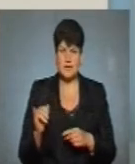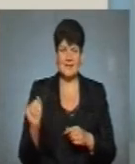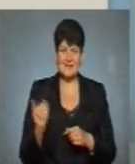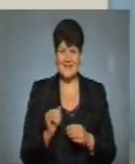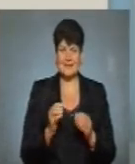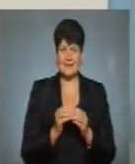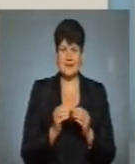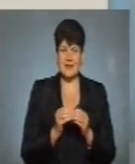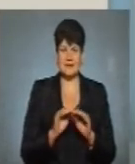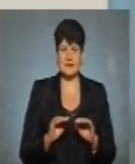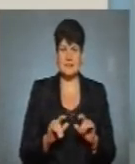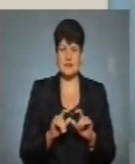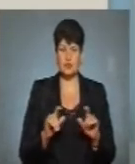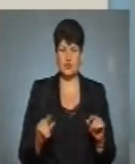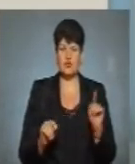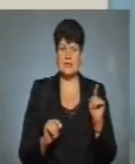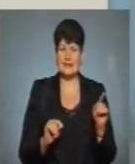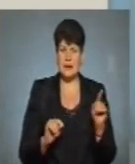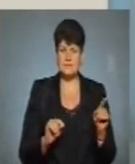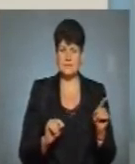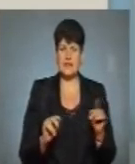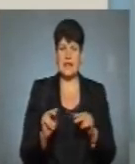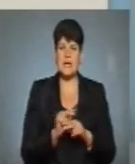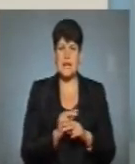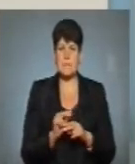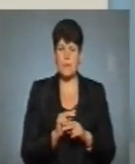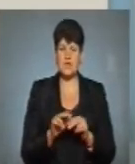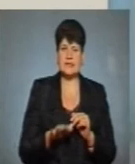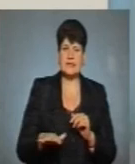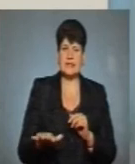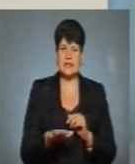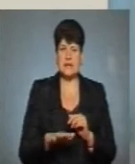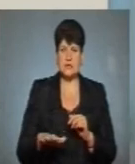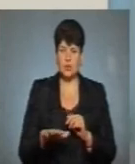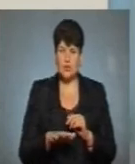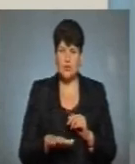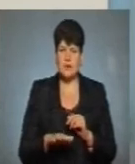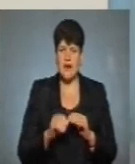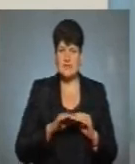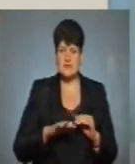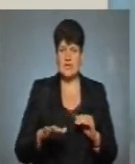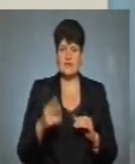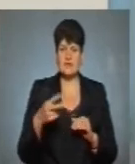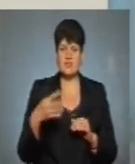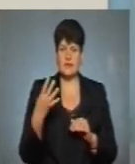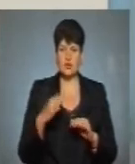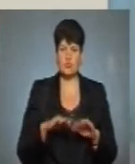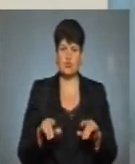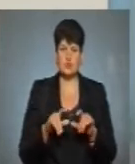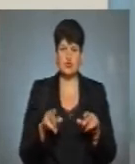10-й садочок, там ремонт території, асфальтування, і в 24-му